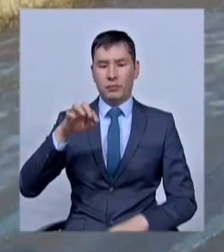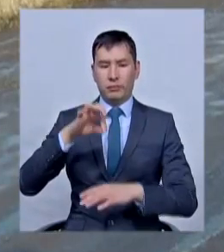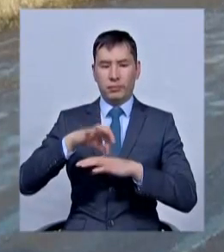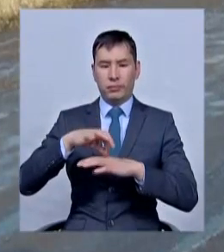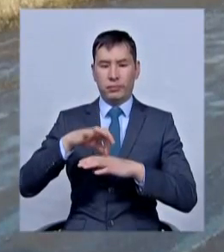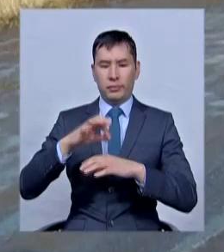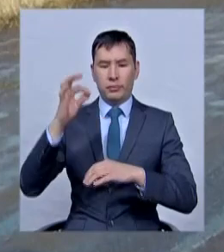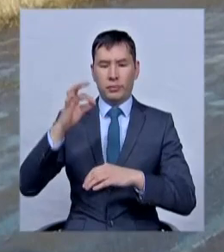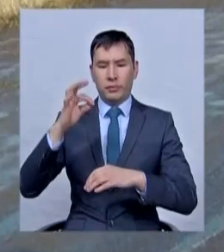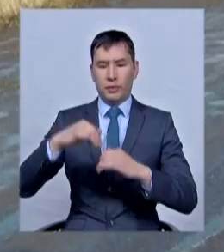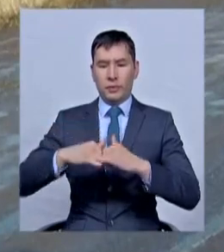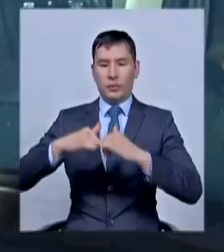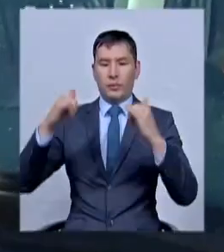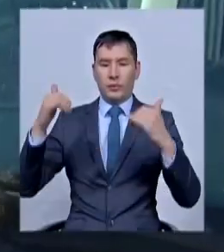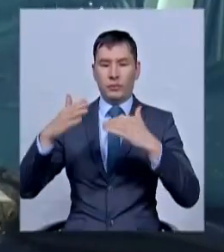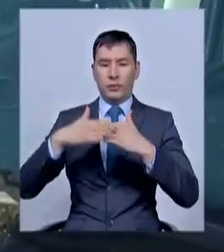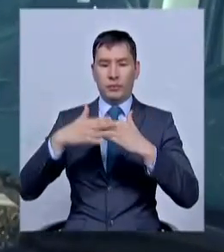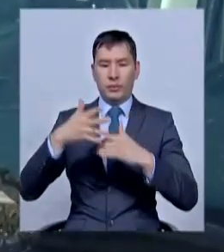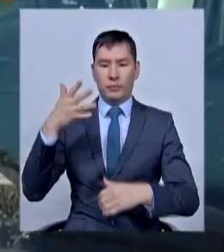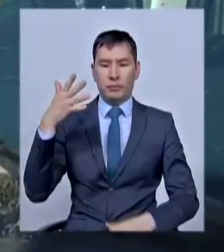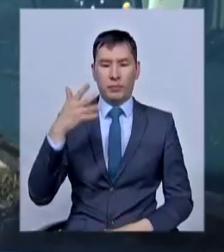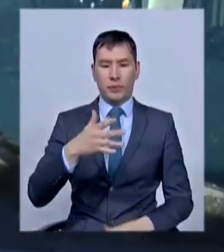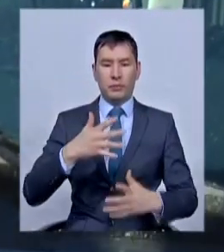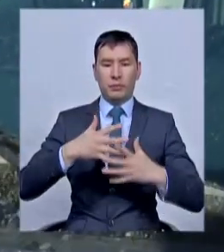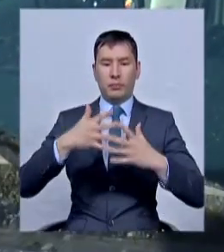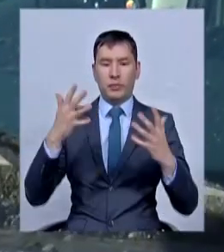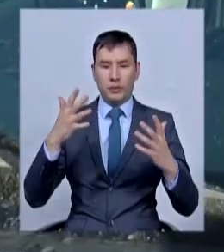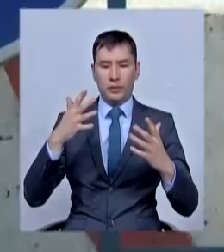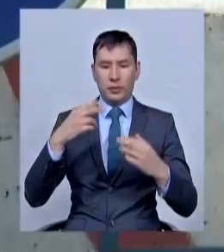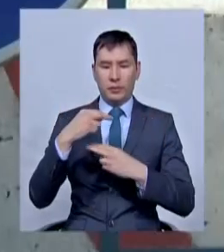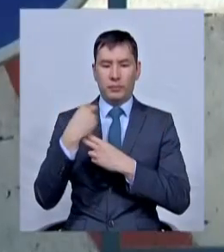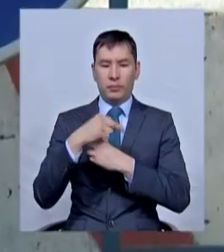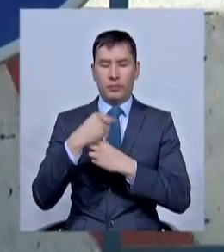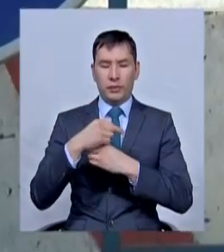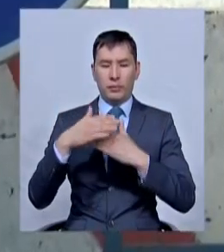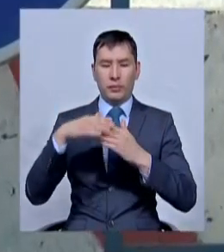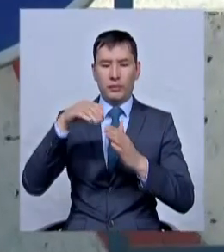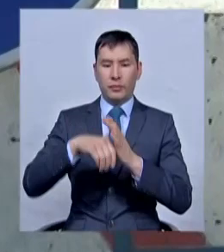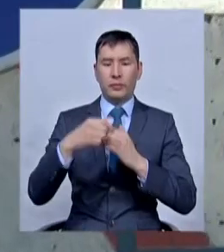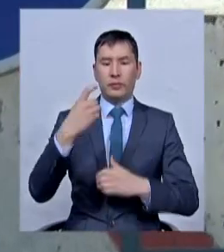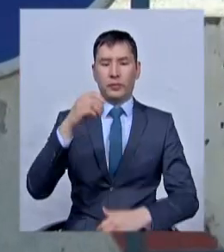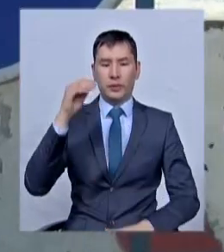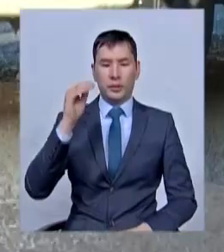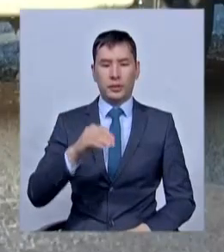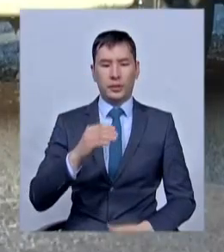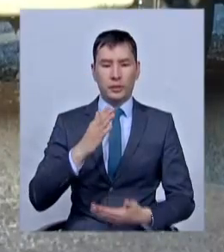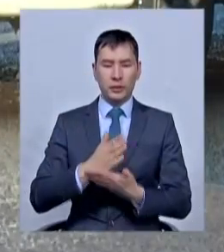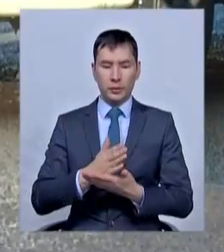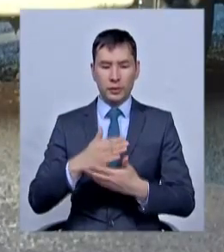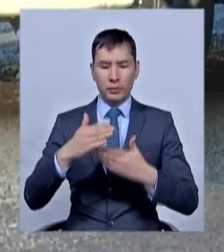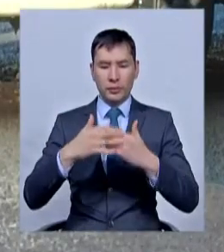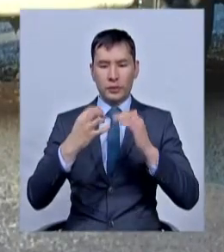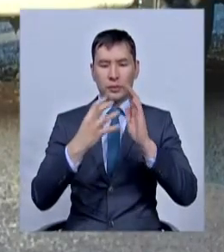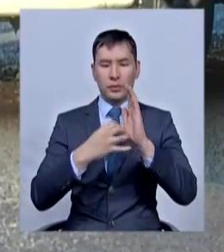Қазір стационарларда 5000-нан аса науқас ем қабылдап жатыр. Өңірде 100000 адамға шаққандағы көрсеткіш шамамен